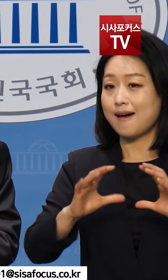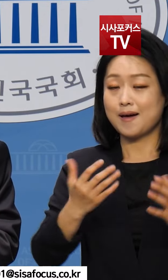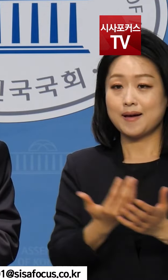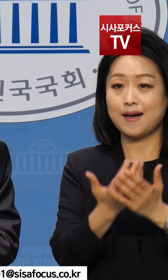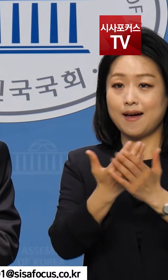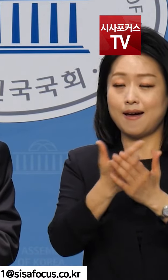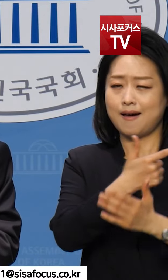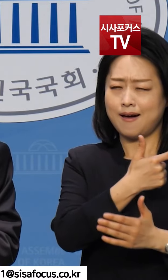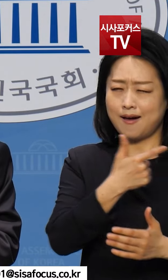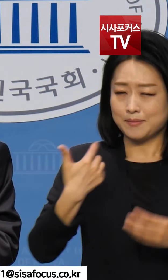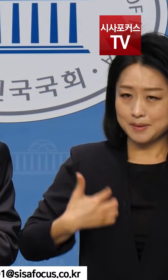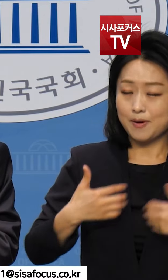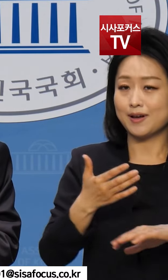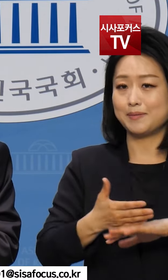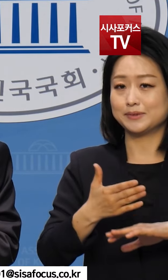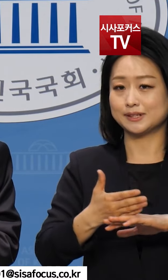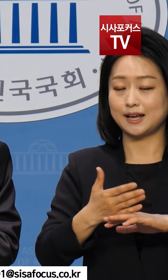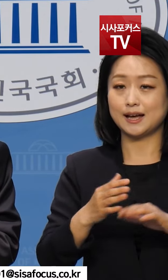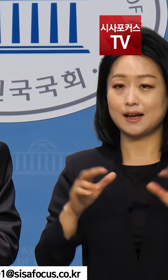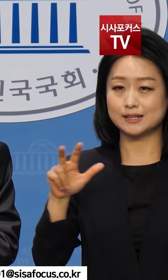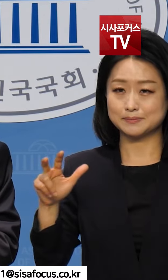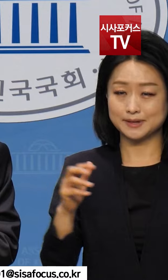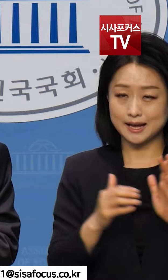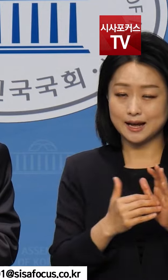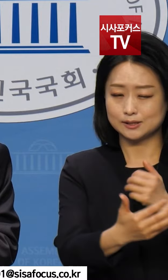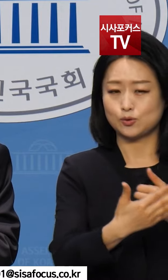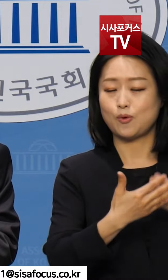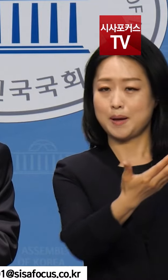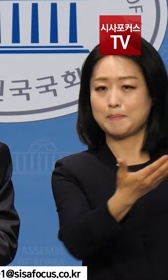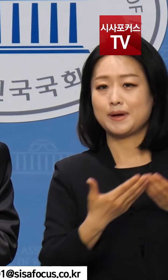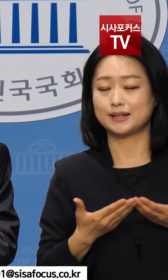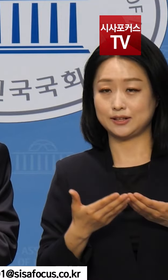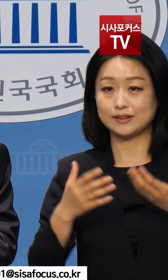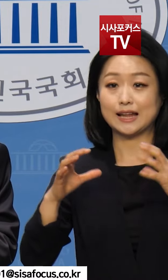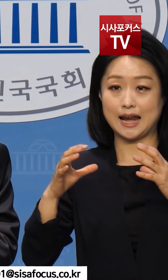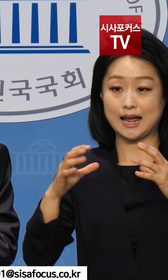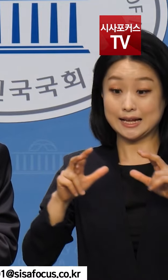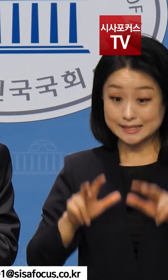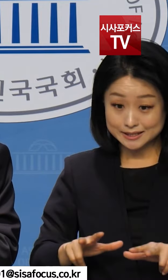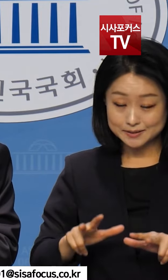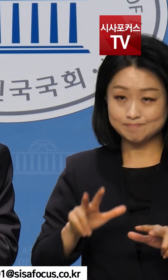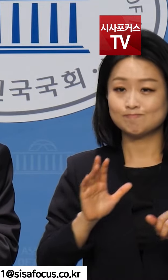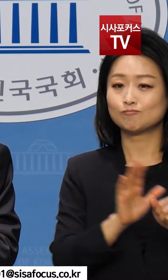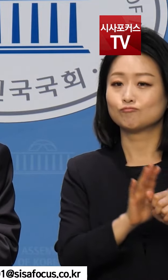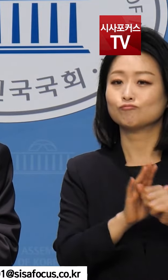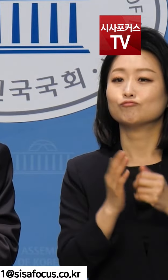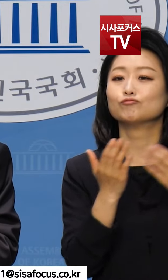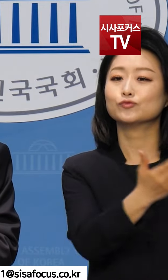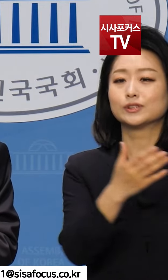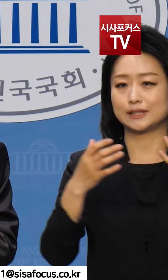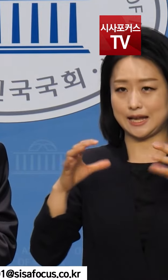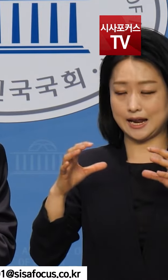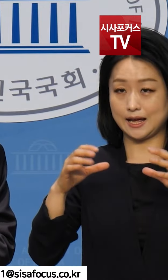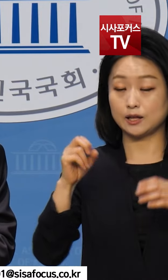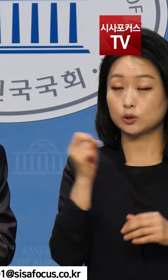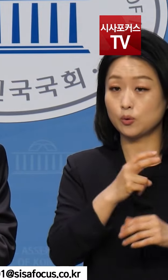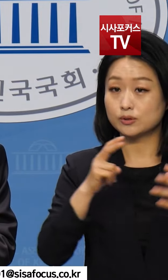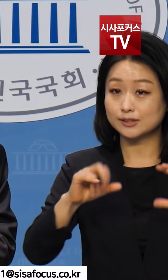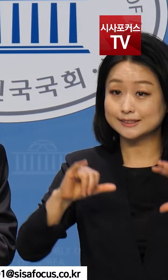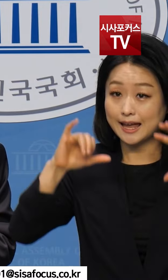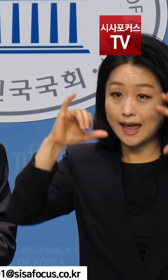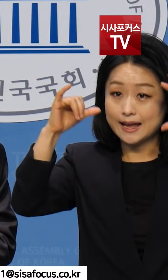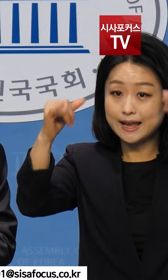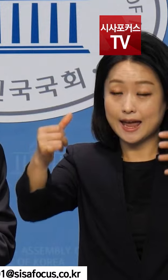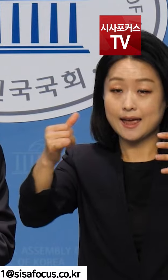감사하면서 오랫동안 도움을 받았던 나라가 이제는 도움을 주는 나라, 특히